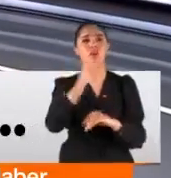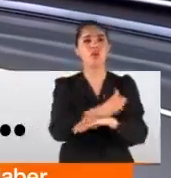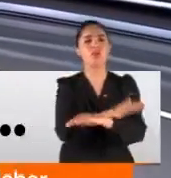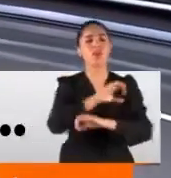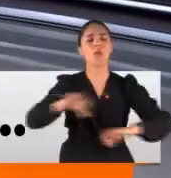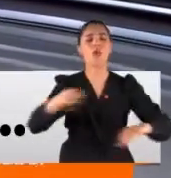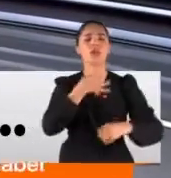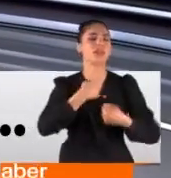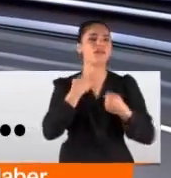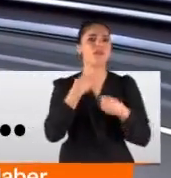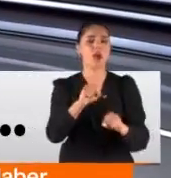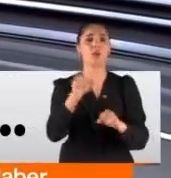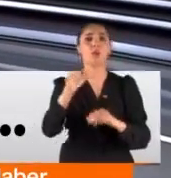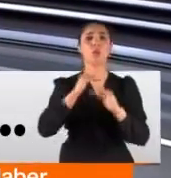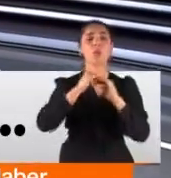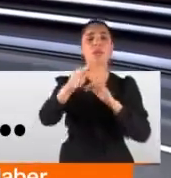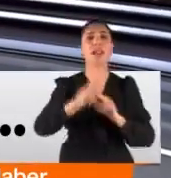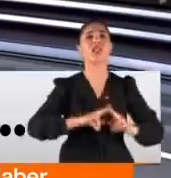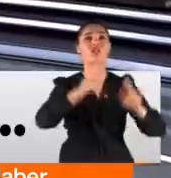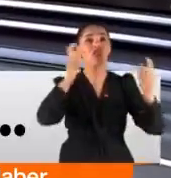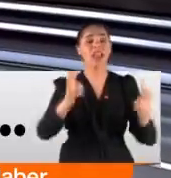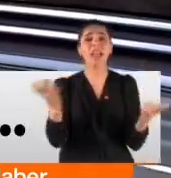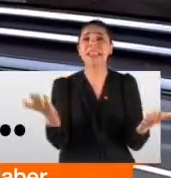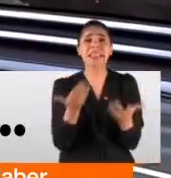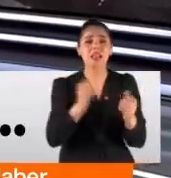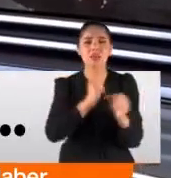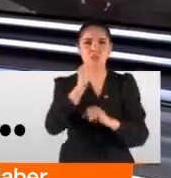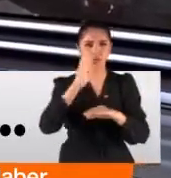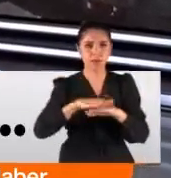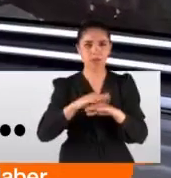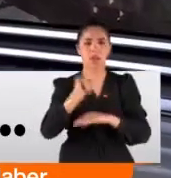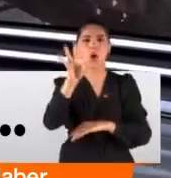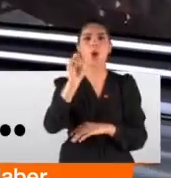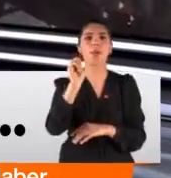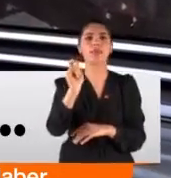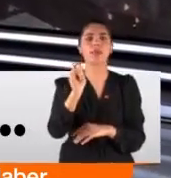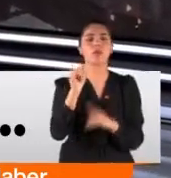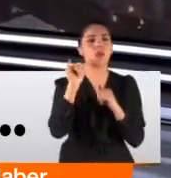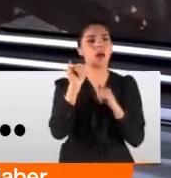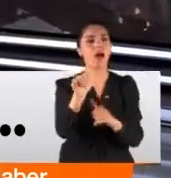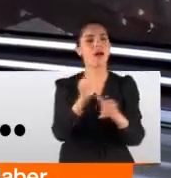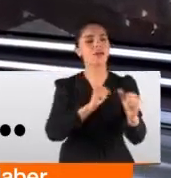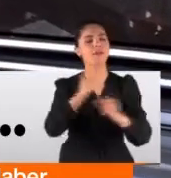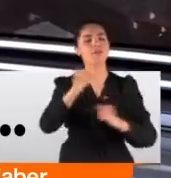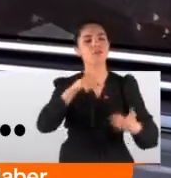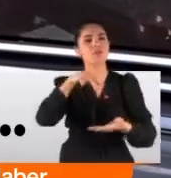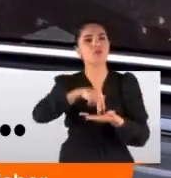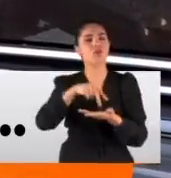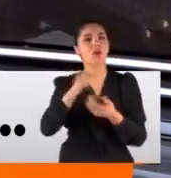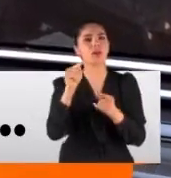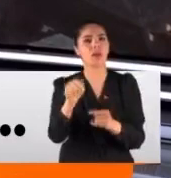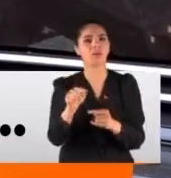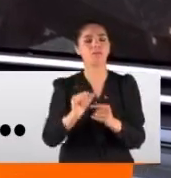vatanı bölemeyecekler. Bu millet Çanakkale'de nasıl mücadele ettiyse 15 Temmuz'da da öyle direndi